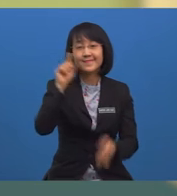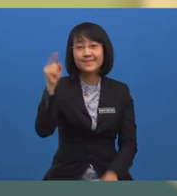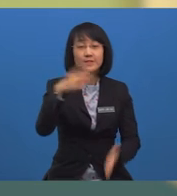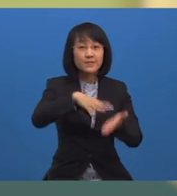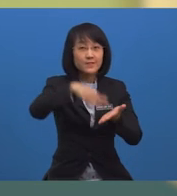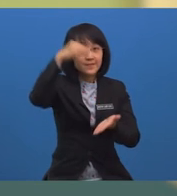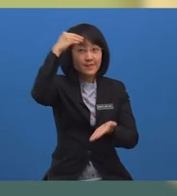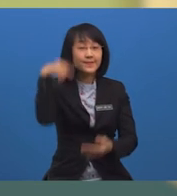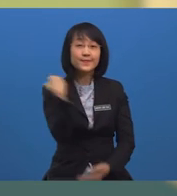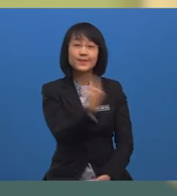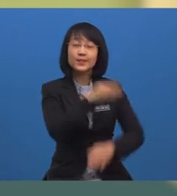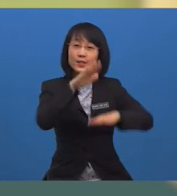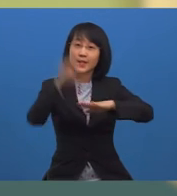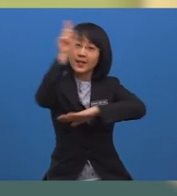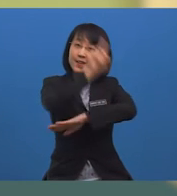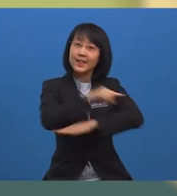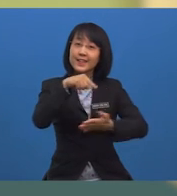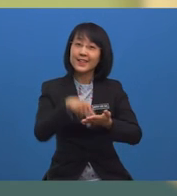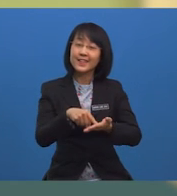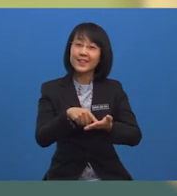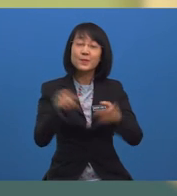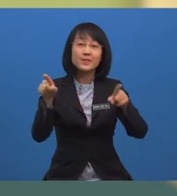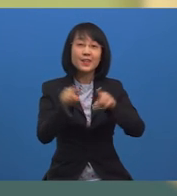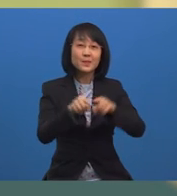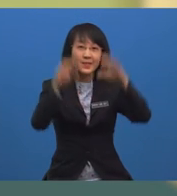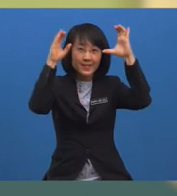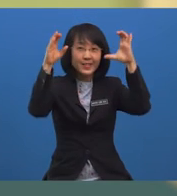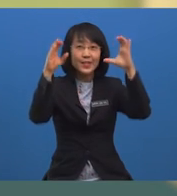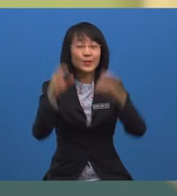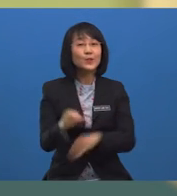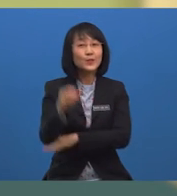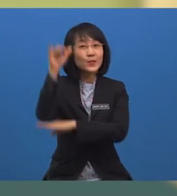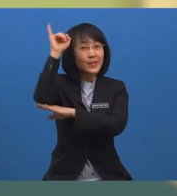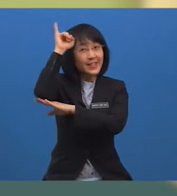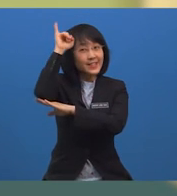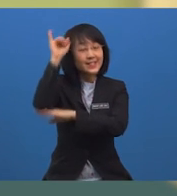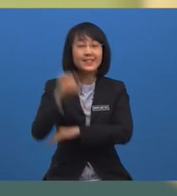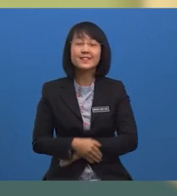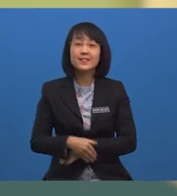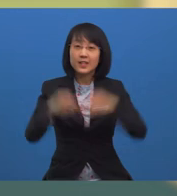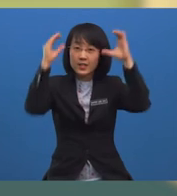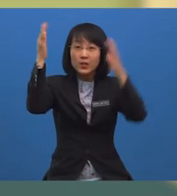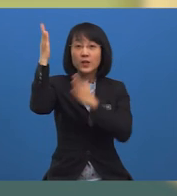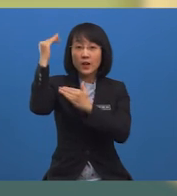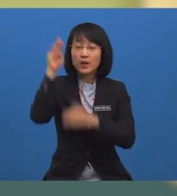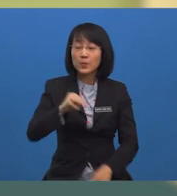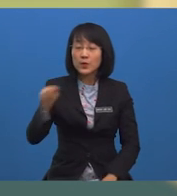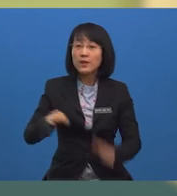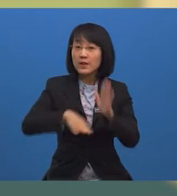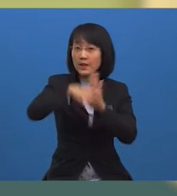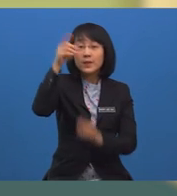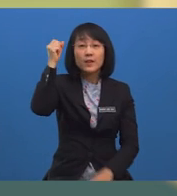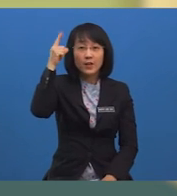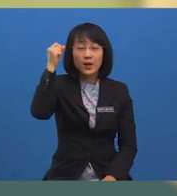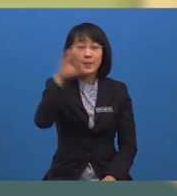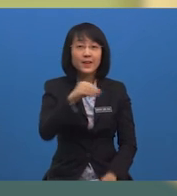pembelajaran kita pada hari ini bersama Cikgu Yas. Cikgu harap murid-murid lebih memahami